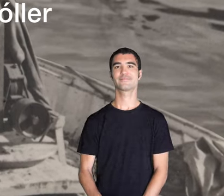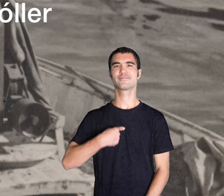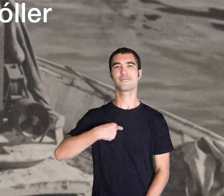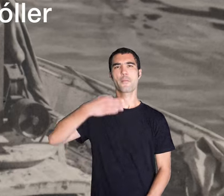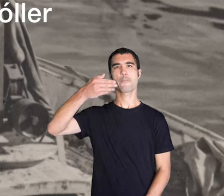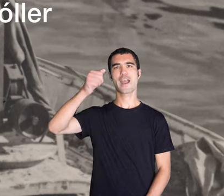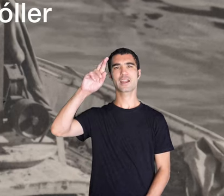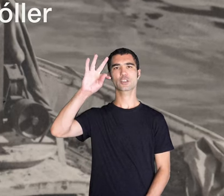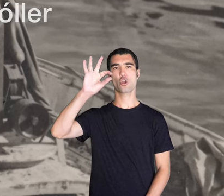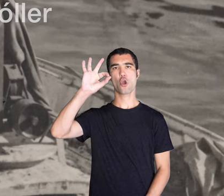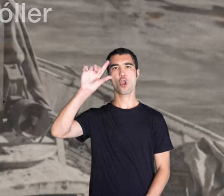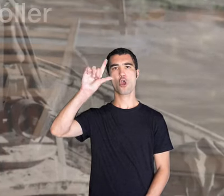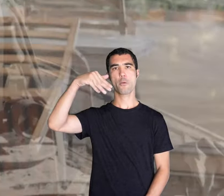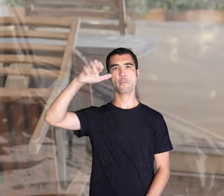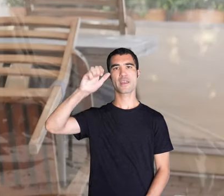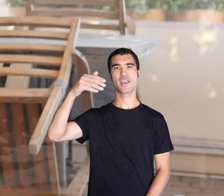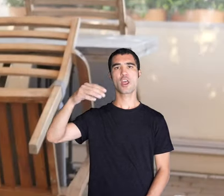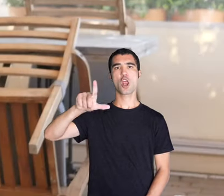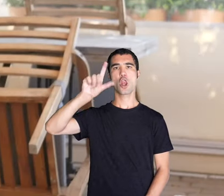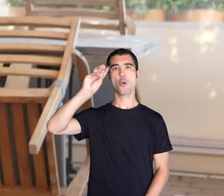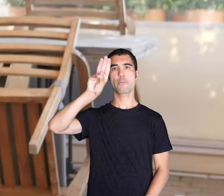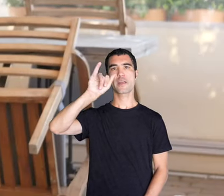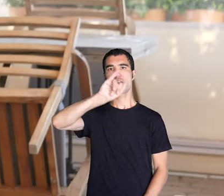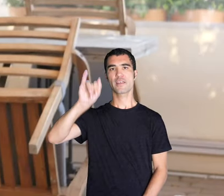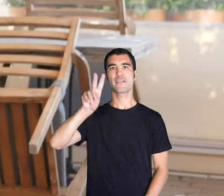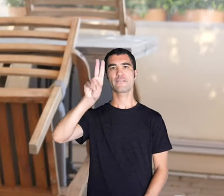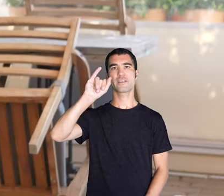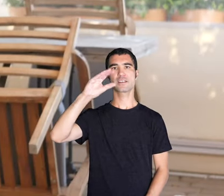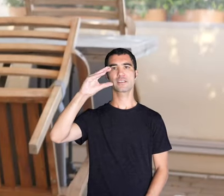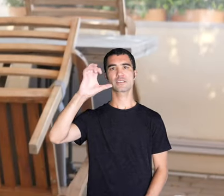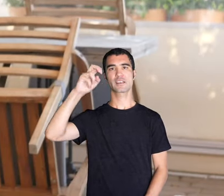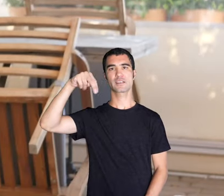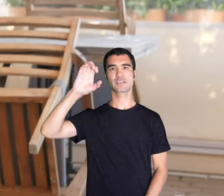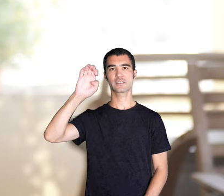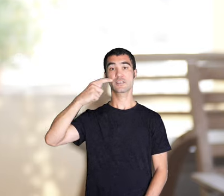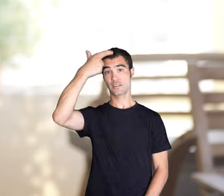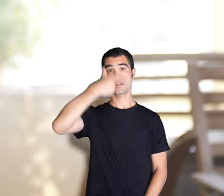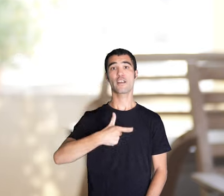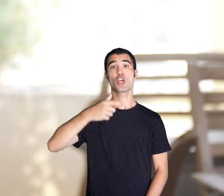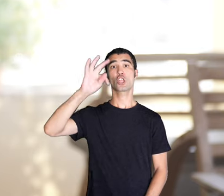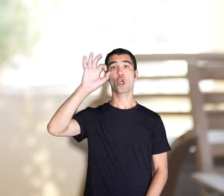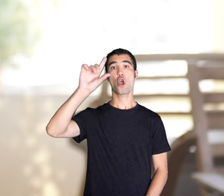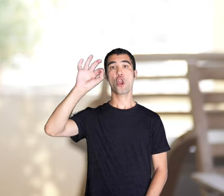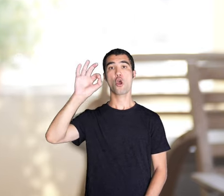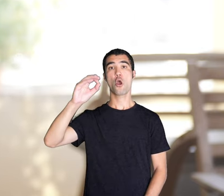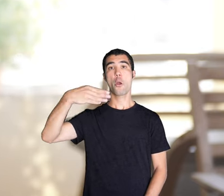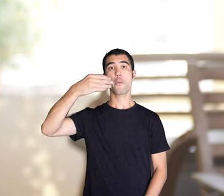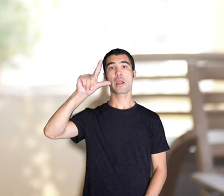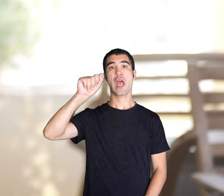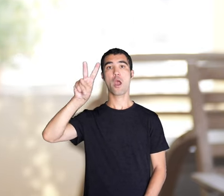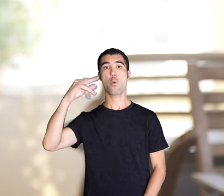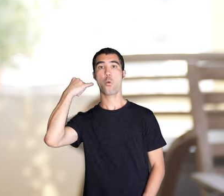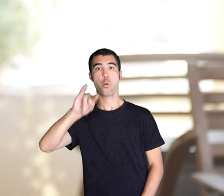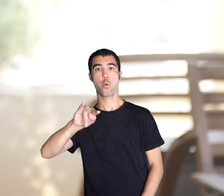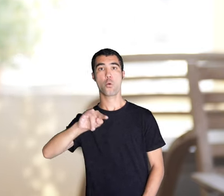Jo som Bartolomeu López Vicenç. Me diuen en Tolo Blau. Vaig néixer